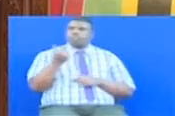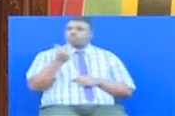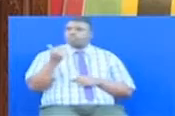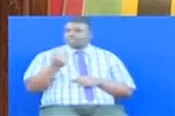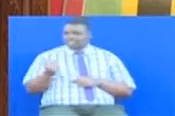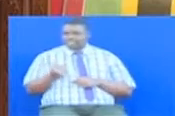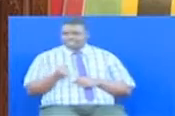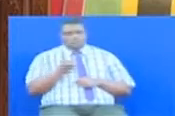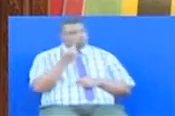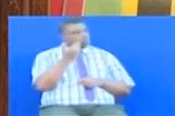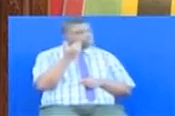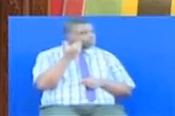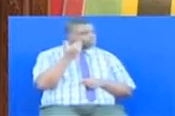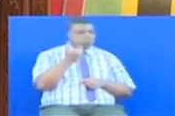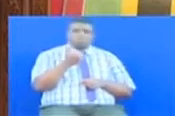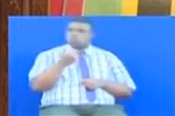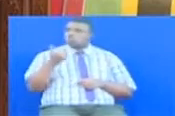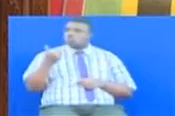nyungu.